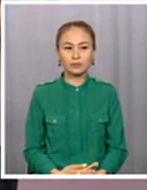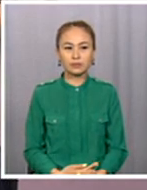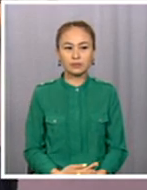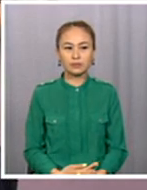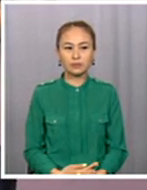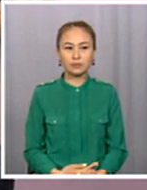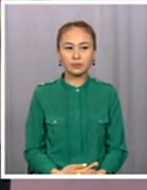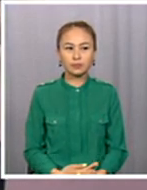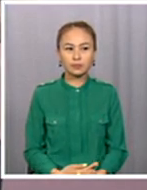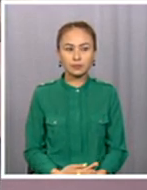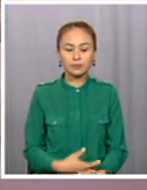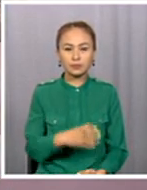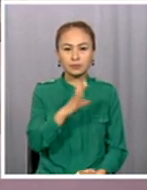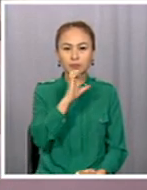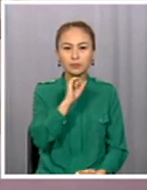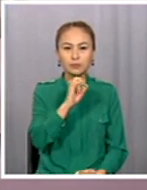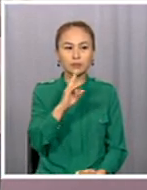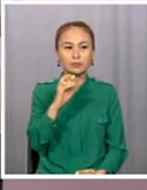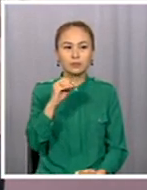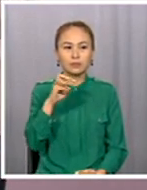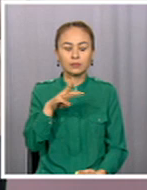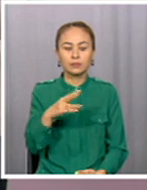Мұндағы сан есім бір.